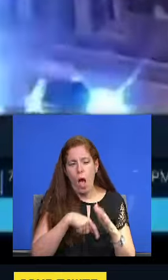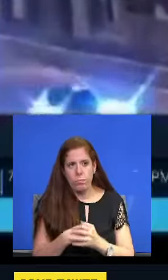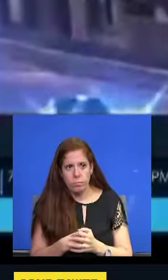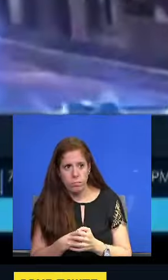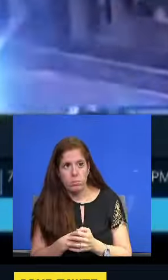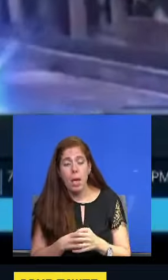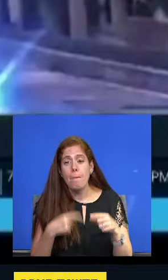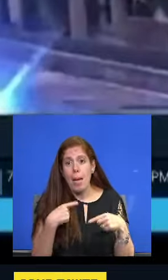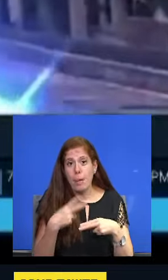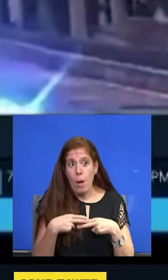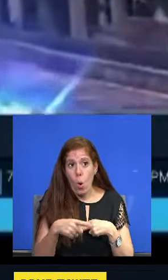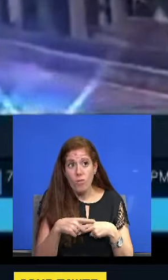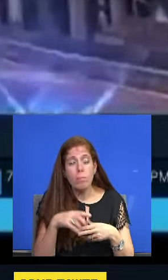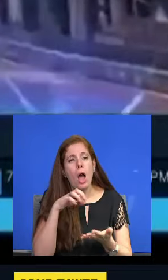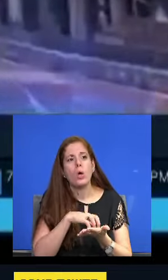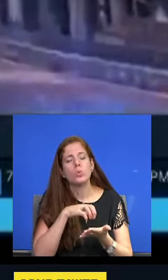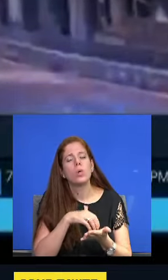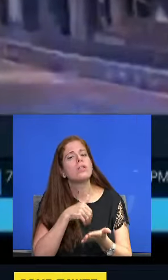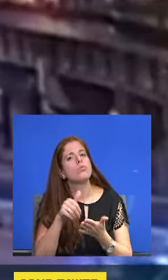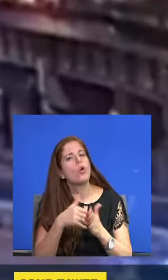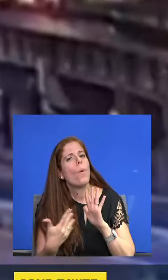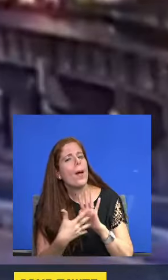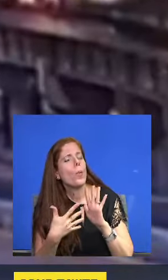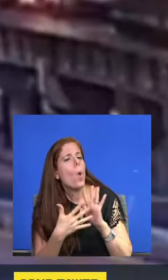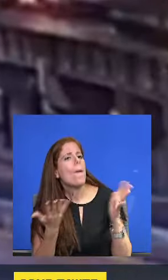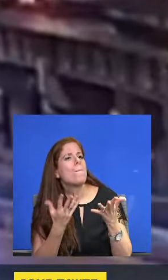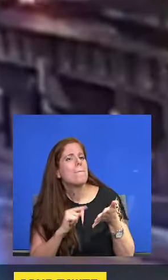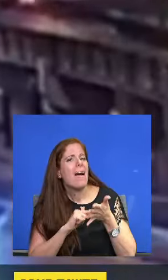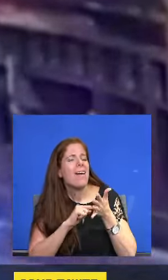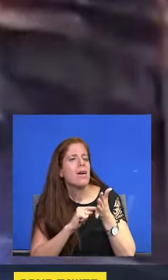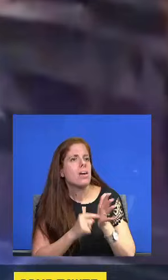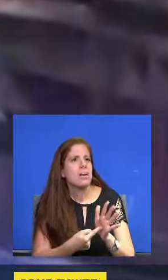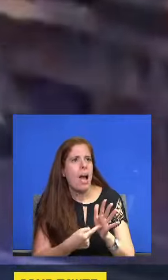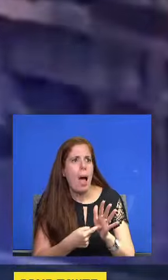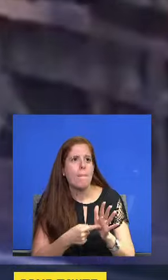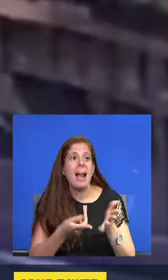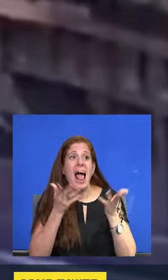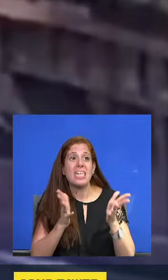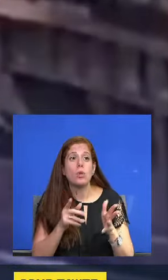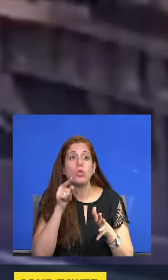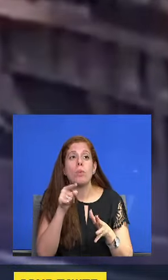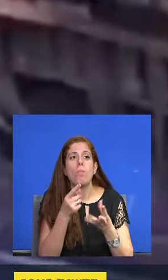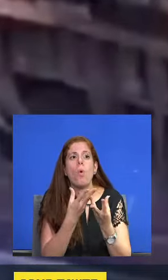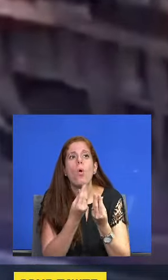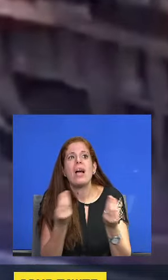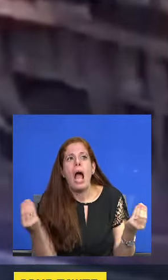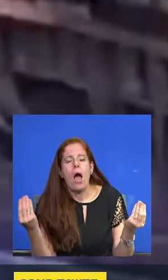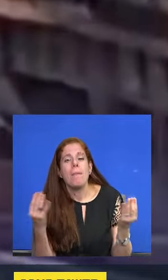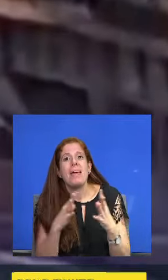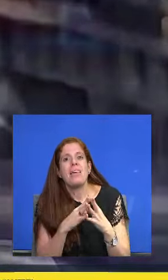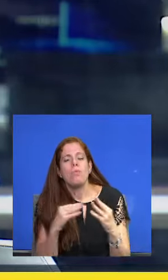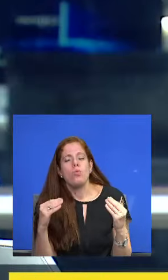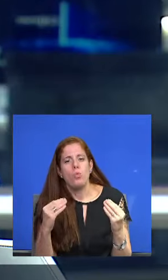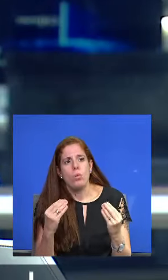בימים הקרובים ימשיכו הרשויות בארץ המגף לחקור מה בדיוק הוביל האסון בוונציה, שבו איבדו רבים כל כך את יקיריהם.